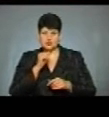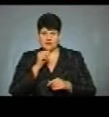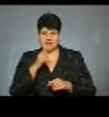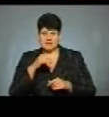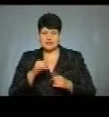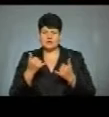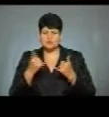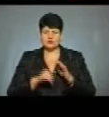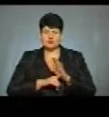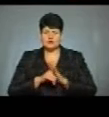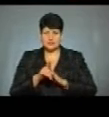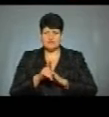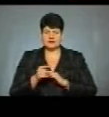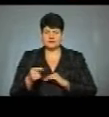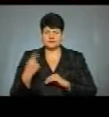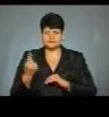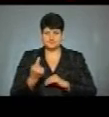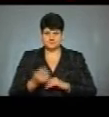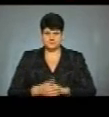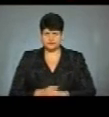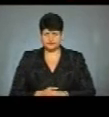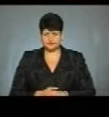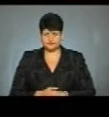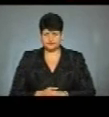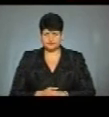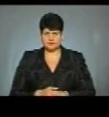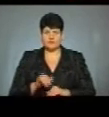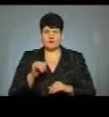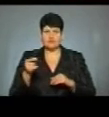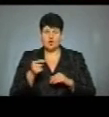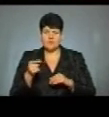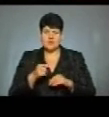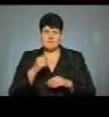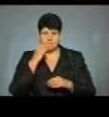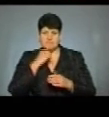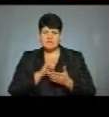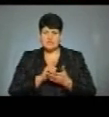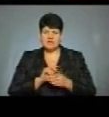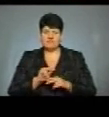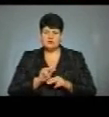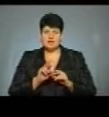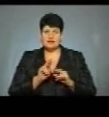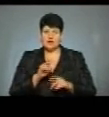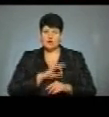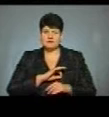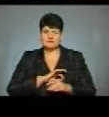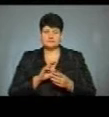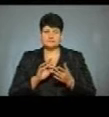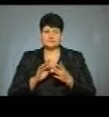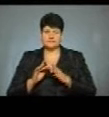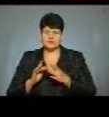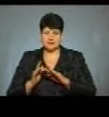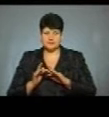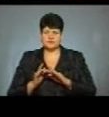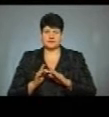яка сьогодні розпочалася на Тернопільщині. В Тернополі пенсіонерів вчили, як користуватися соцмережами під час